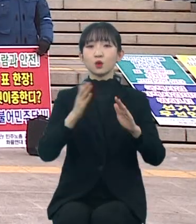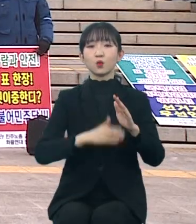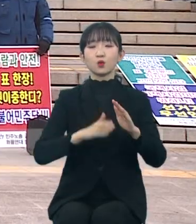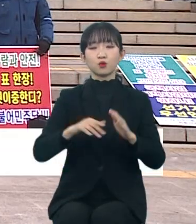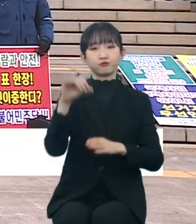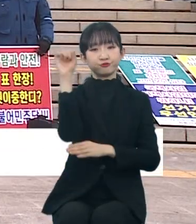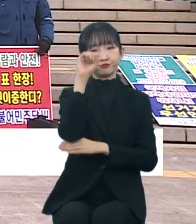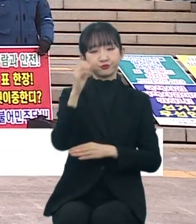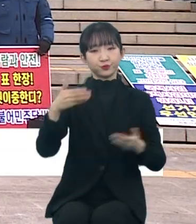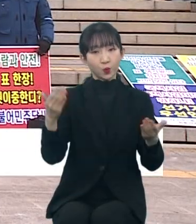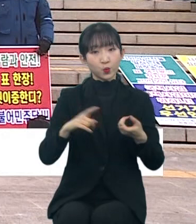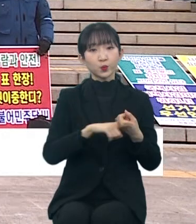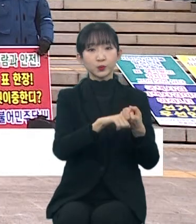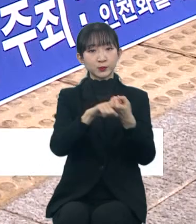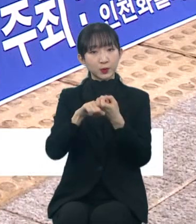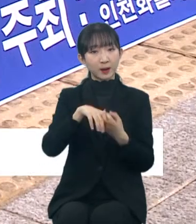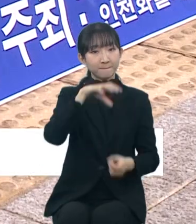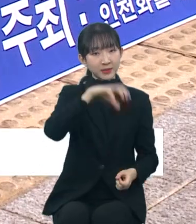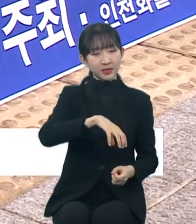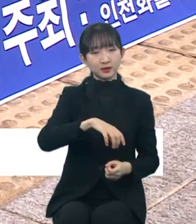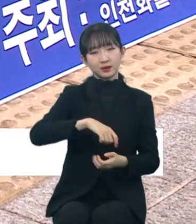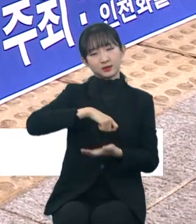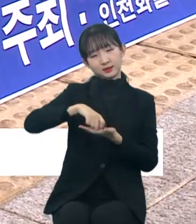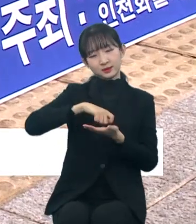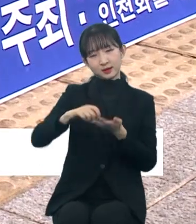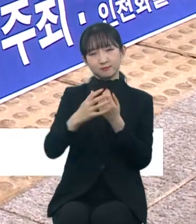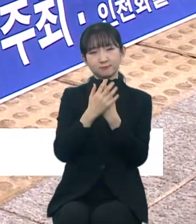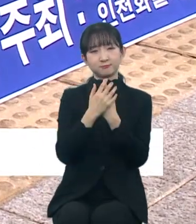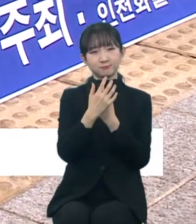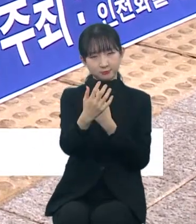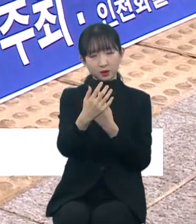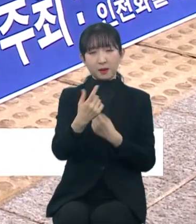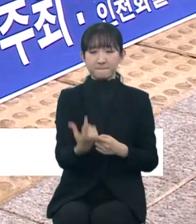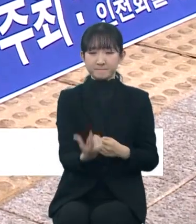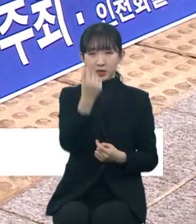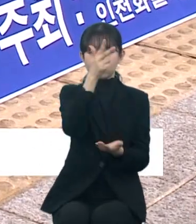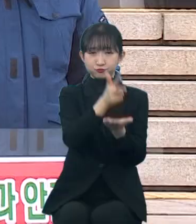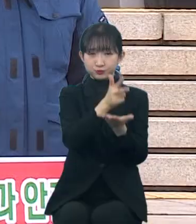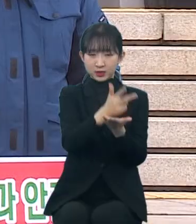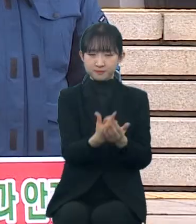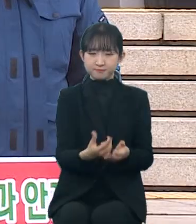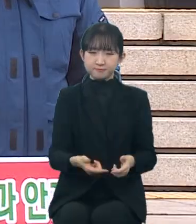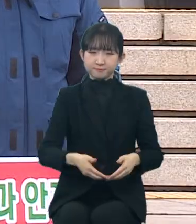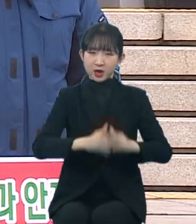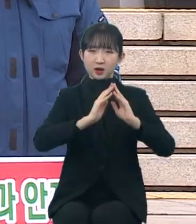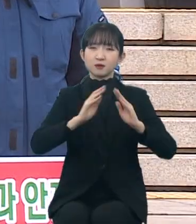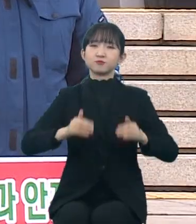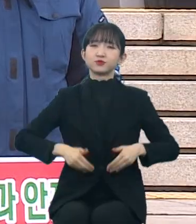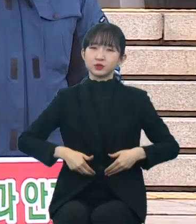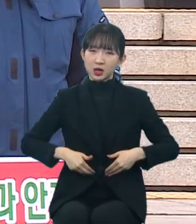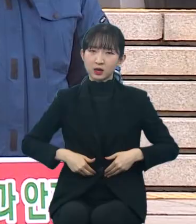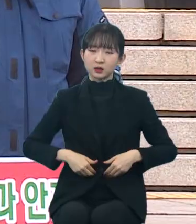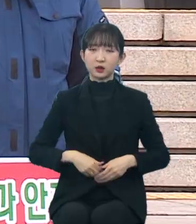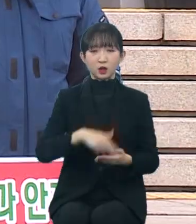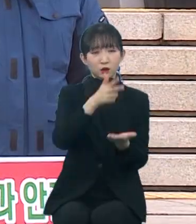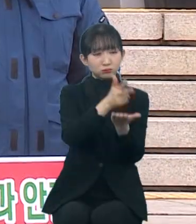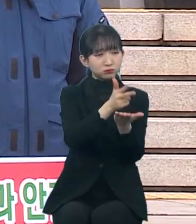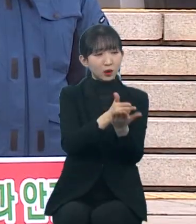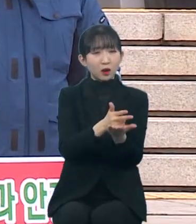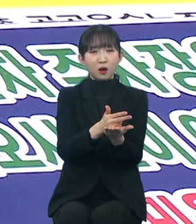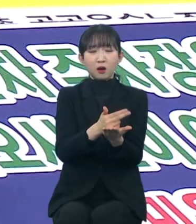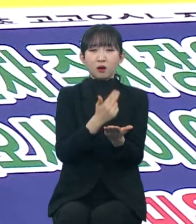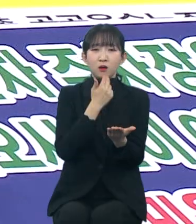공공운수노조 화물연대가 기자회견을 열고 조속한 화물주차장 건립을 촉구했습니다. 만성주차난에 지역